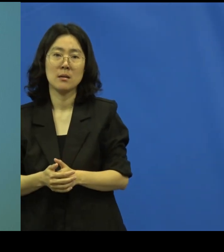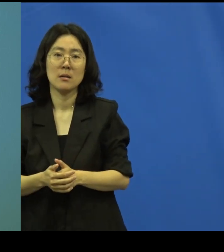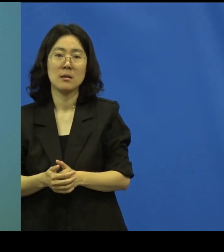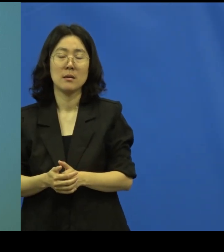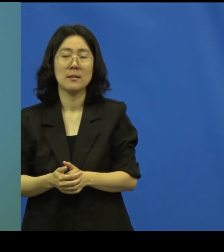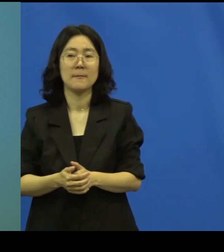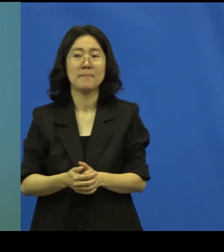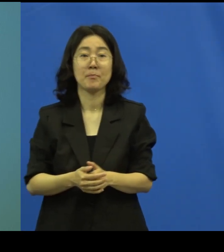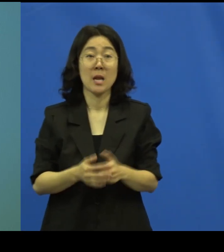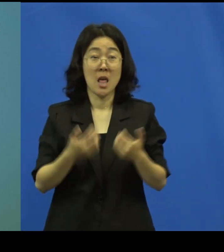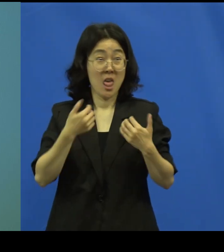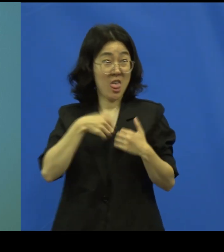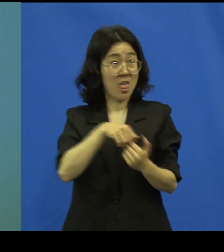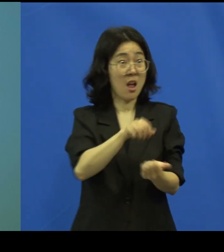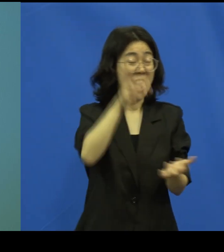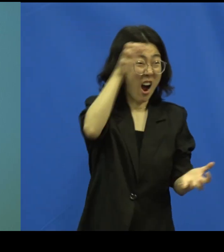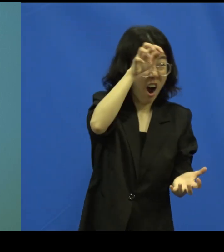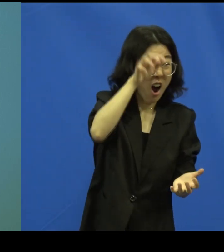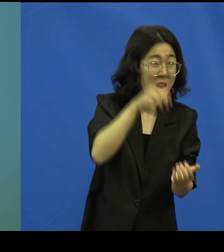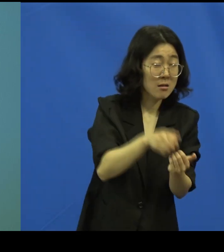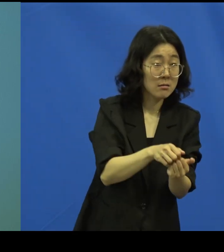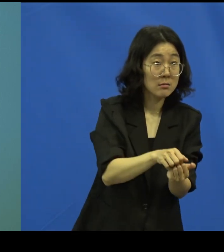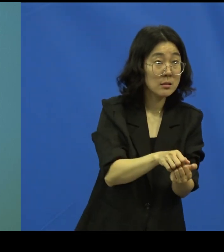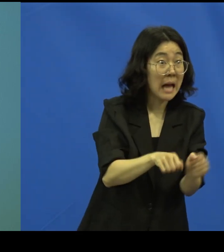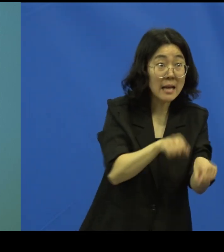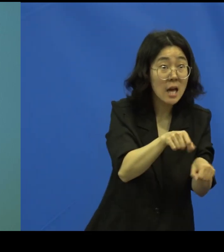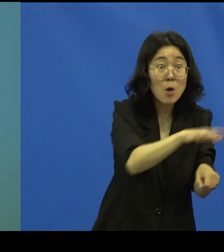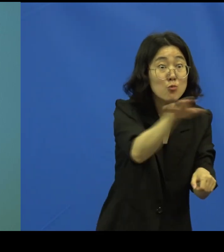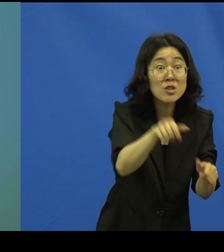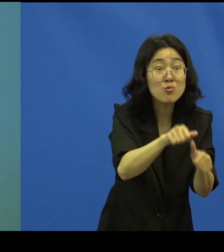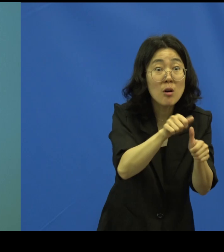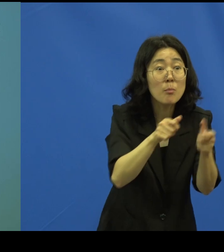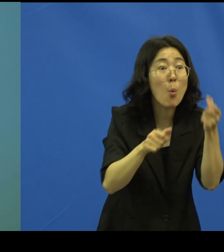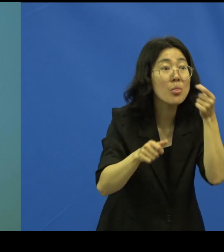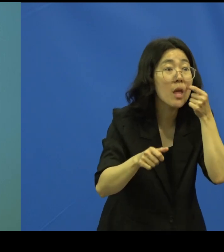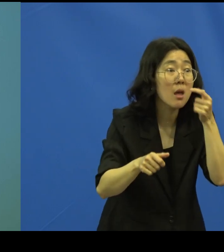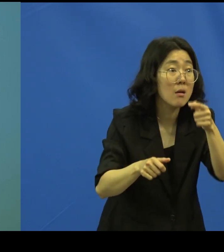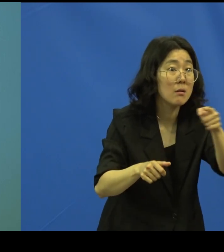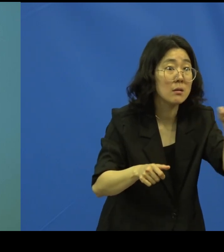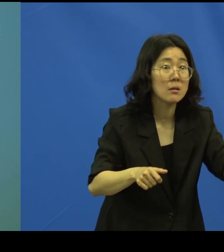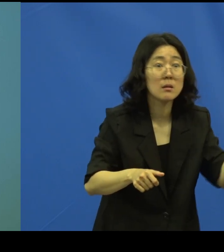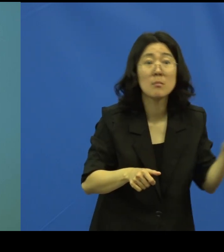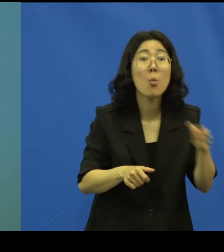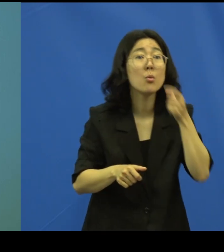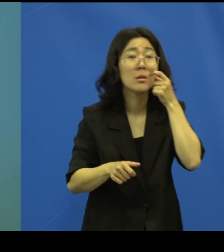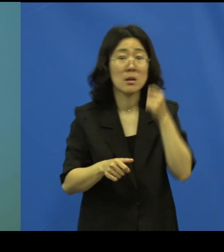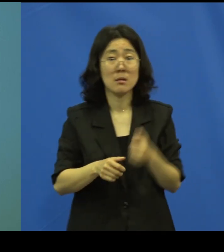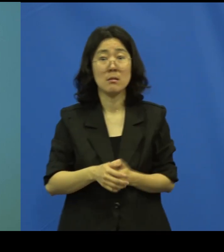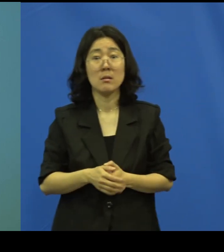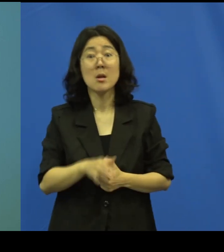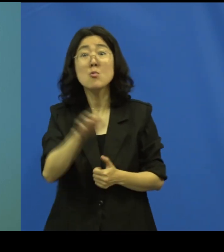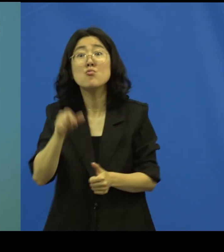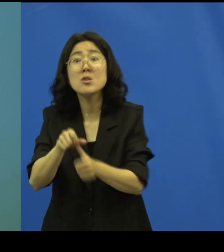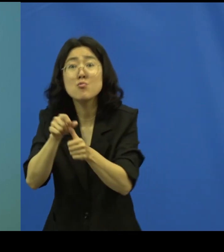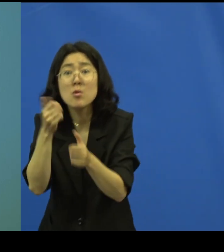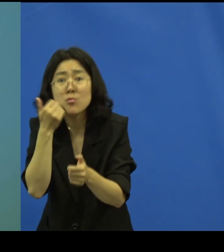죽임당하신 어린 양은 복음의 중심에 있습니다. 자, 그렇다면 예수를 따르는 우리도 마찬가지입니다.